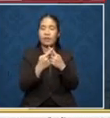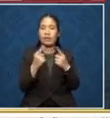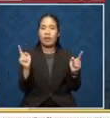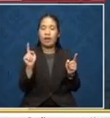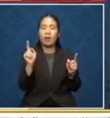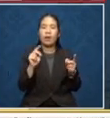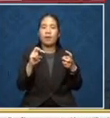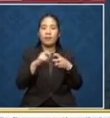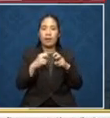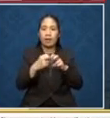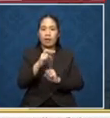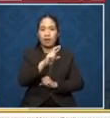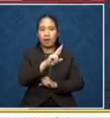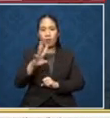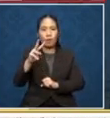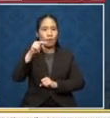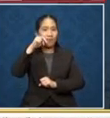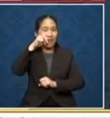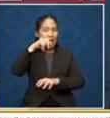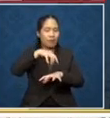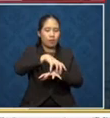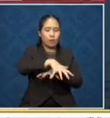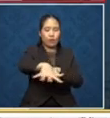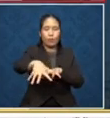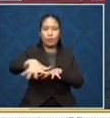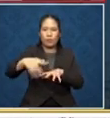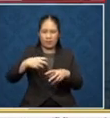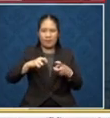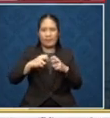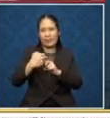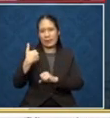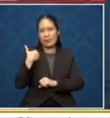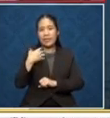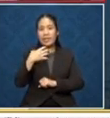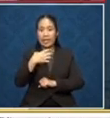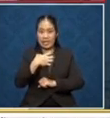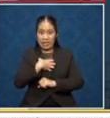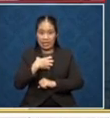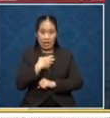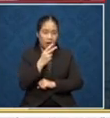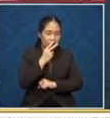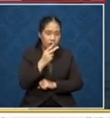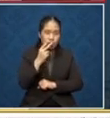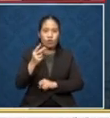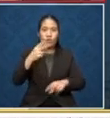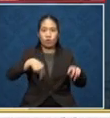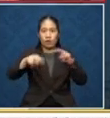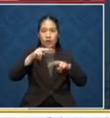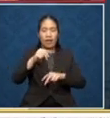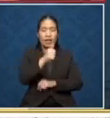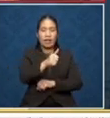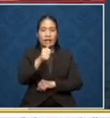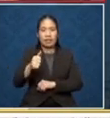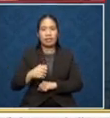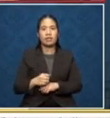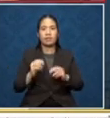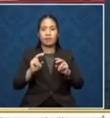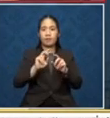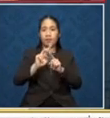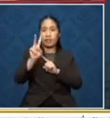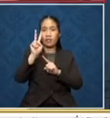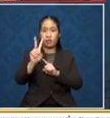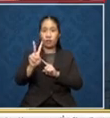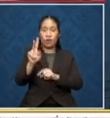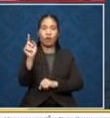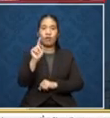ปัญหาระบบระบายน้ำยังมีปัญหาอยู่ขอให้ท่านได้ใส่ใจดูแลมากกว่านี้ค่ะเรื่องที่ 2การเลือก